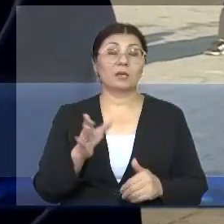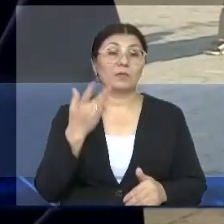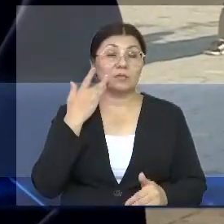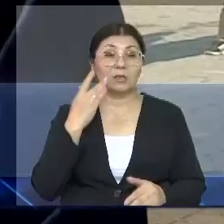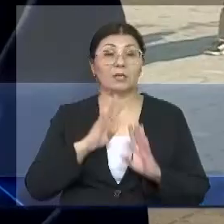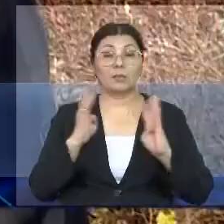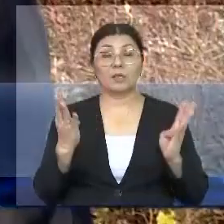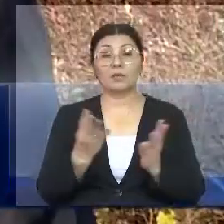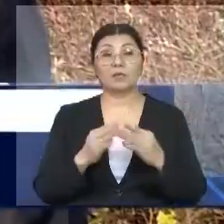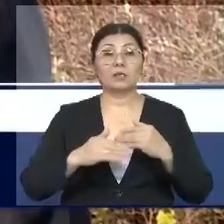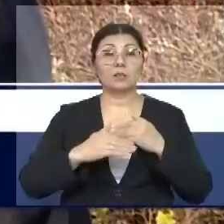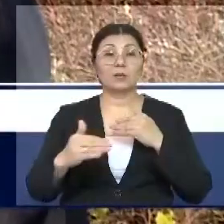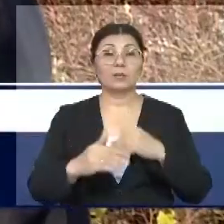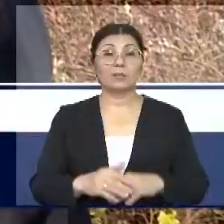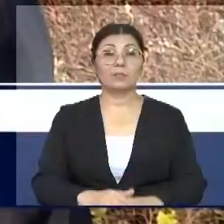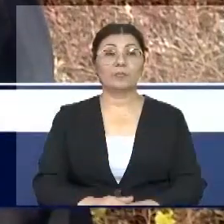облагораживать территорию.